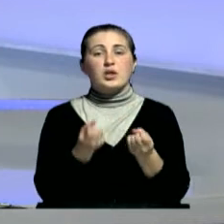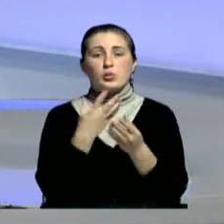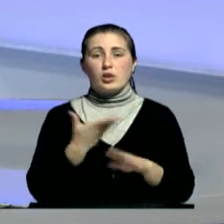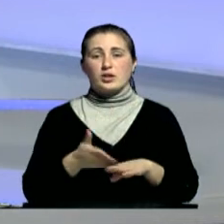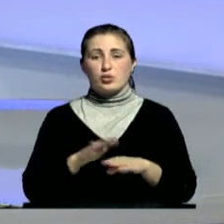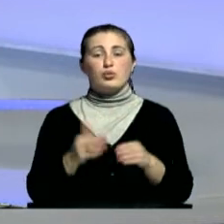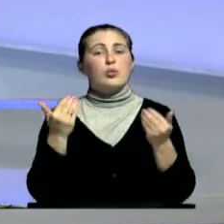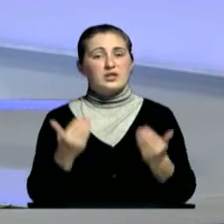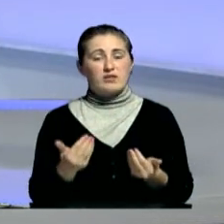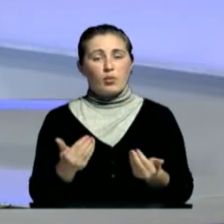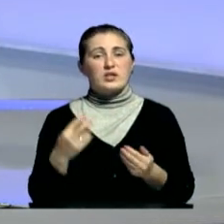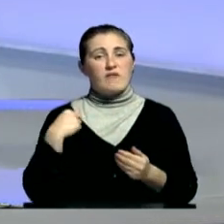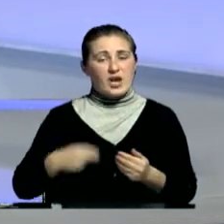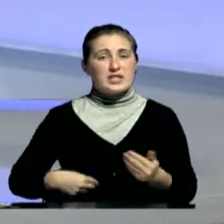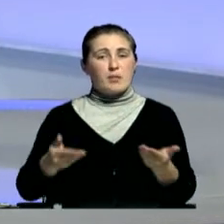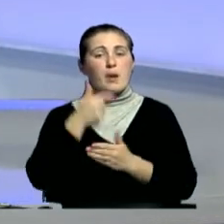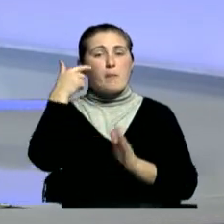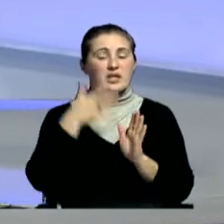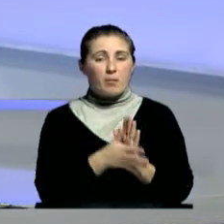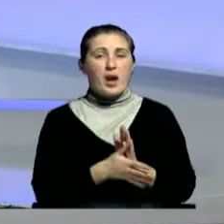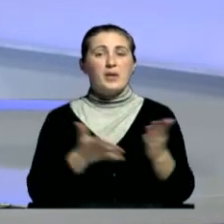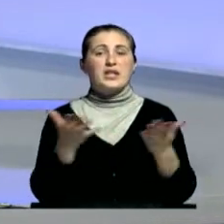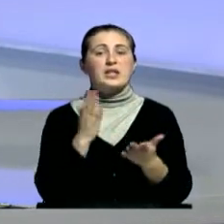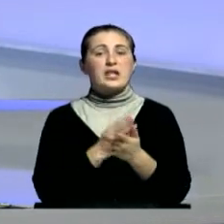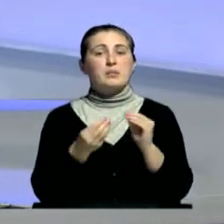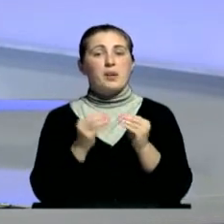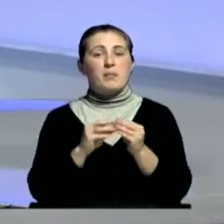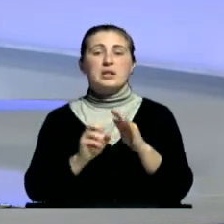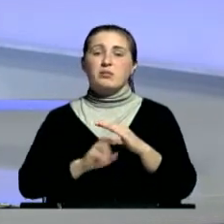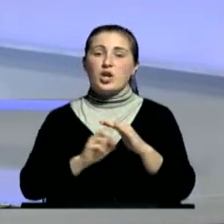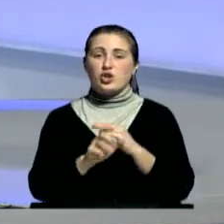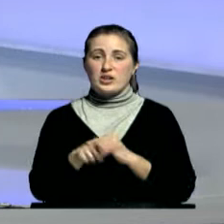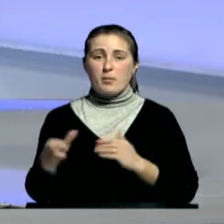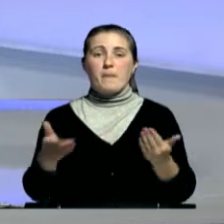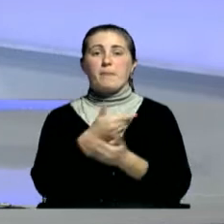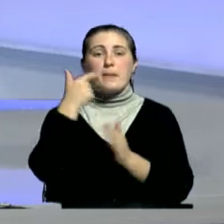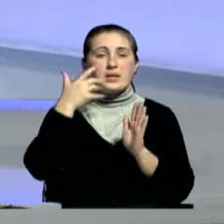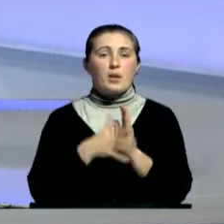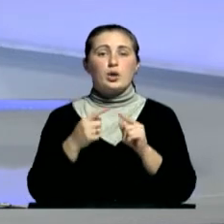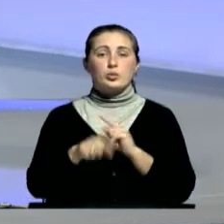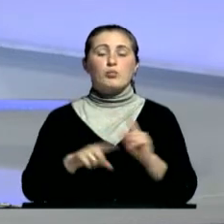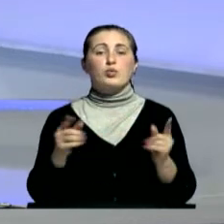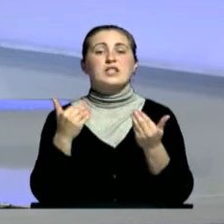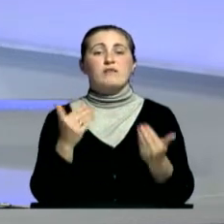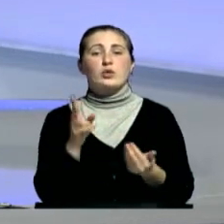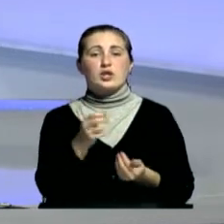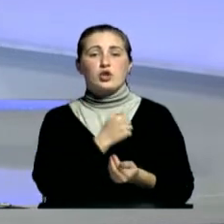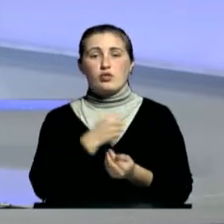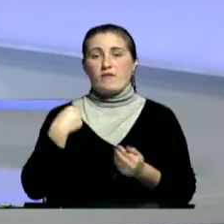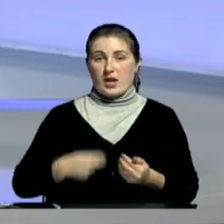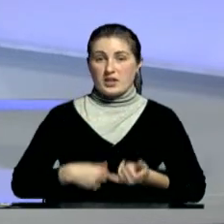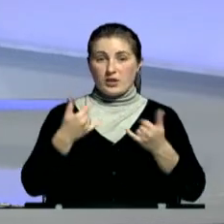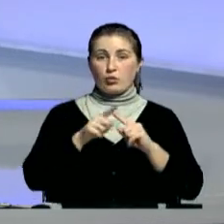тяжело сегодня Франции, мы понимаем, какие есть проблемы с беженцами, мы понимаем о том, что сегодня, к сожалению, Франции для того,